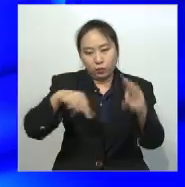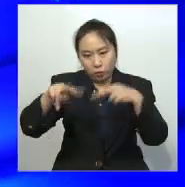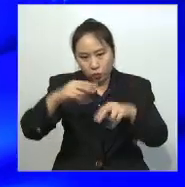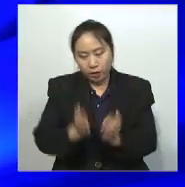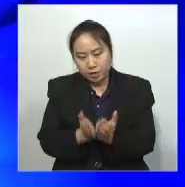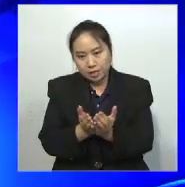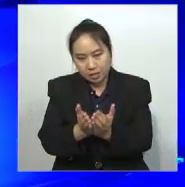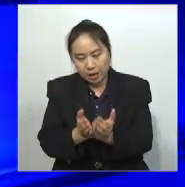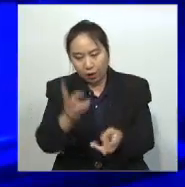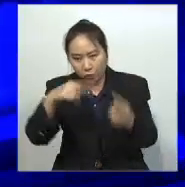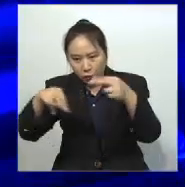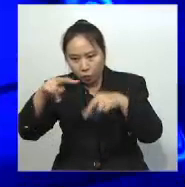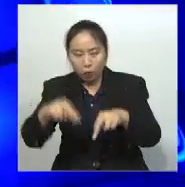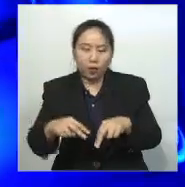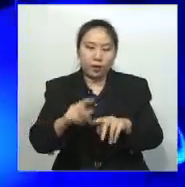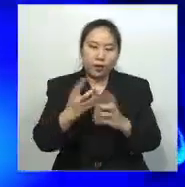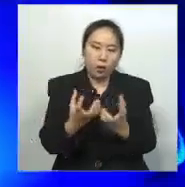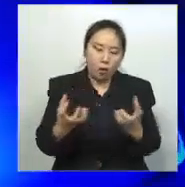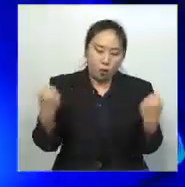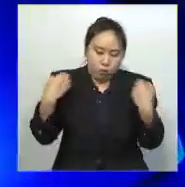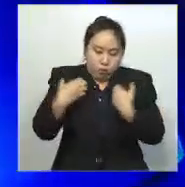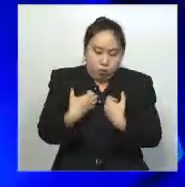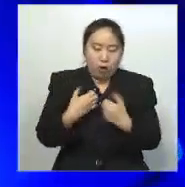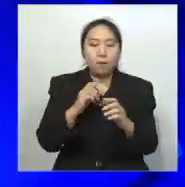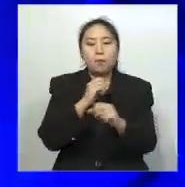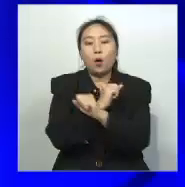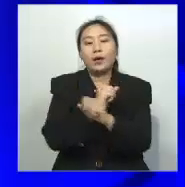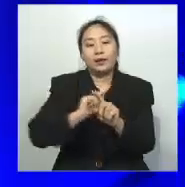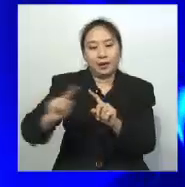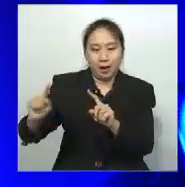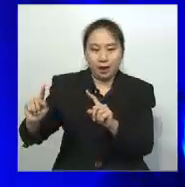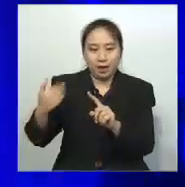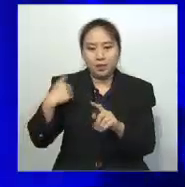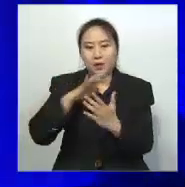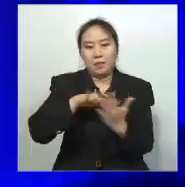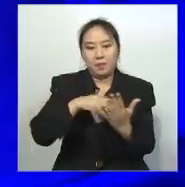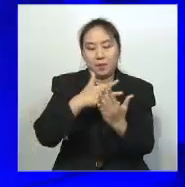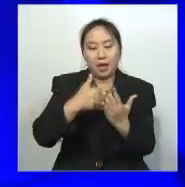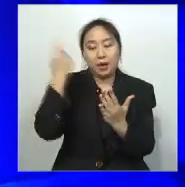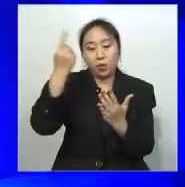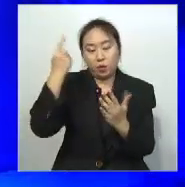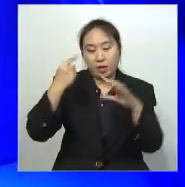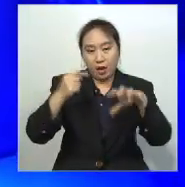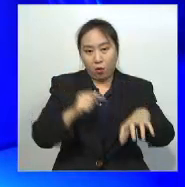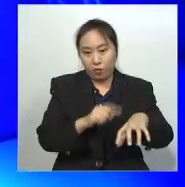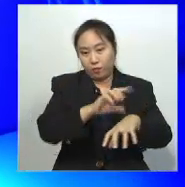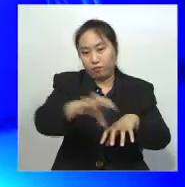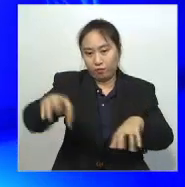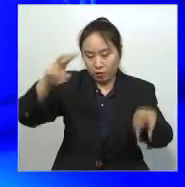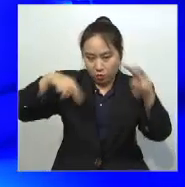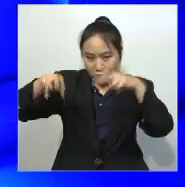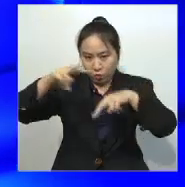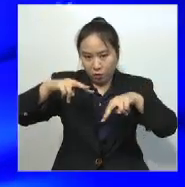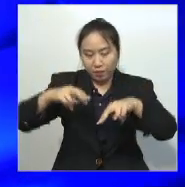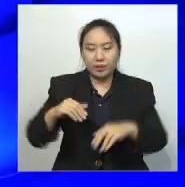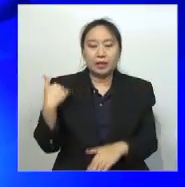เรือโดยสารท่าเทียบเรือและอุปกรณ์นิรภัยและกำหนดแผนที่เหมาะสมในพื้นที่แหล่งท่องเที่ยวส่วนมาตรการเสริมก็คือลด